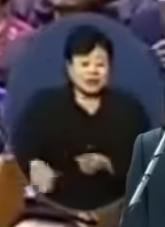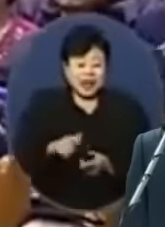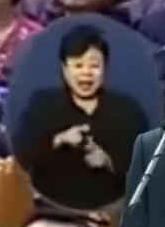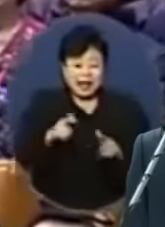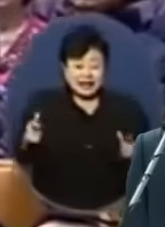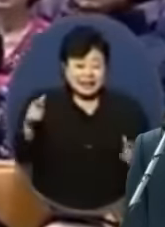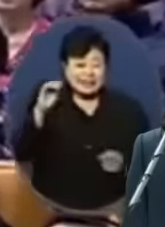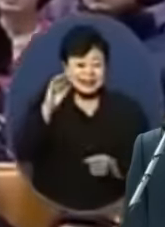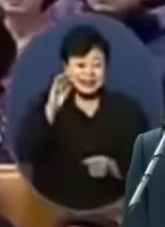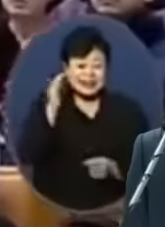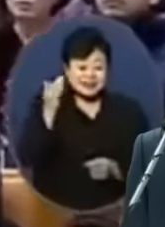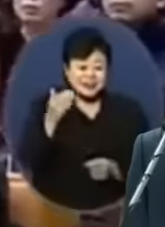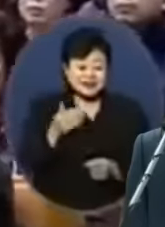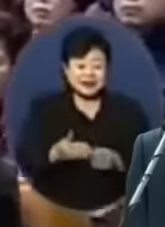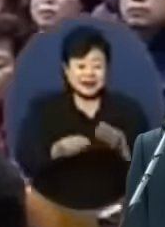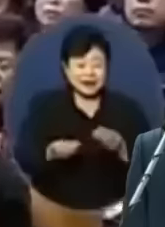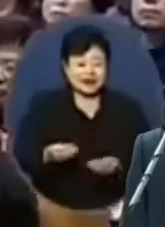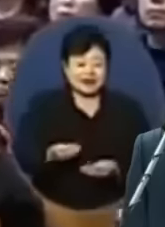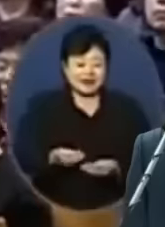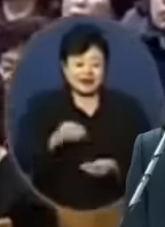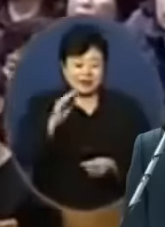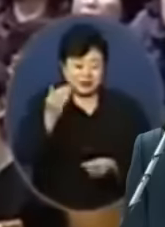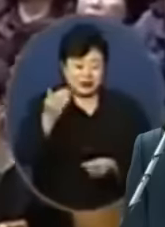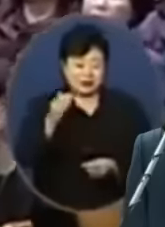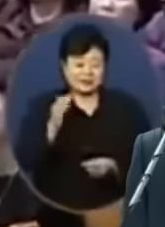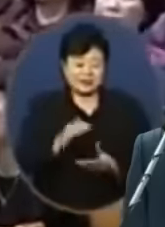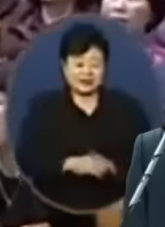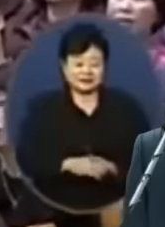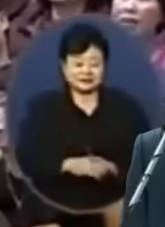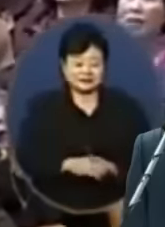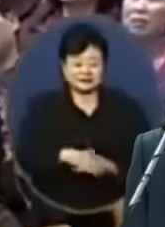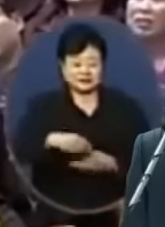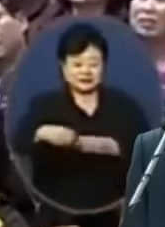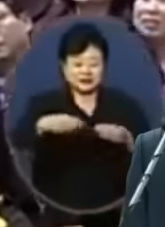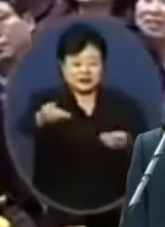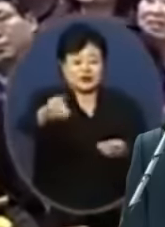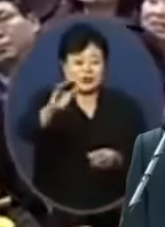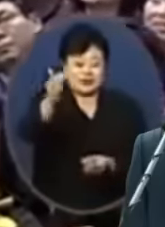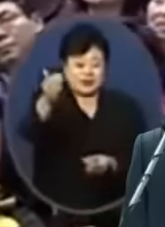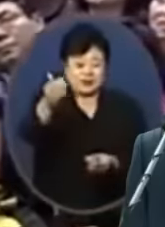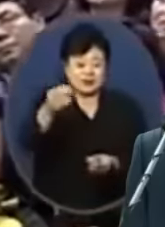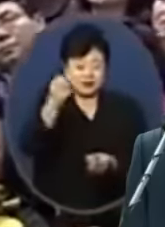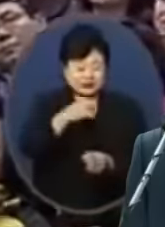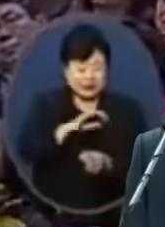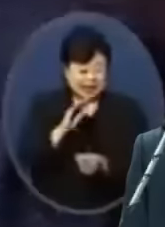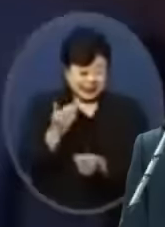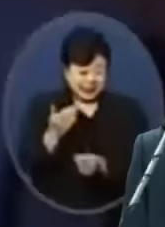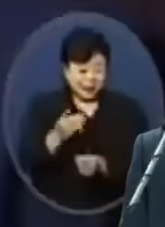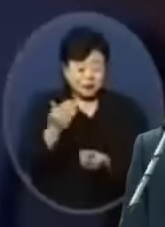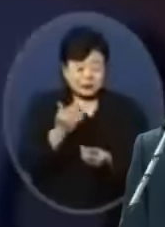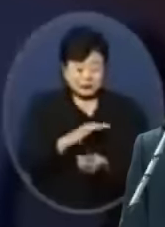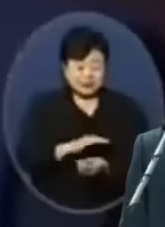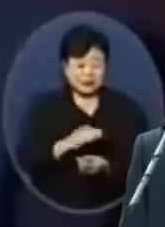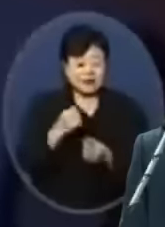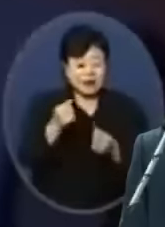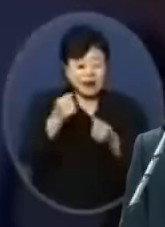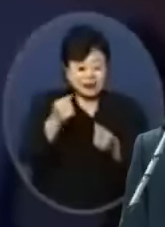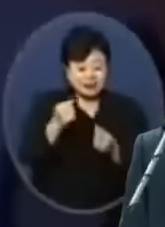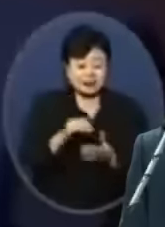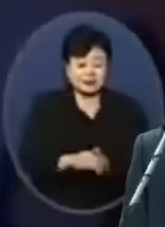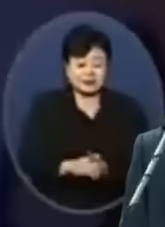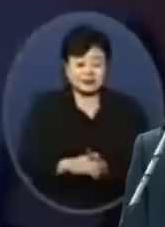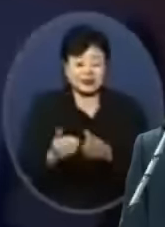위에 있고 아래 내려가지 않고 남에게 꾸어줄지라도 꾸지 않는 사람들이 되어야 되는 것입니다. 영혼이 잘됨같이 범사에 잘됨의